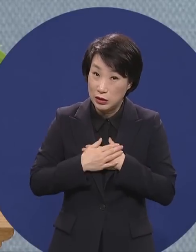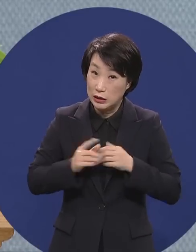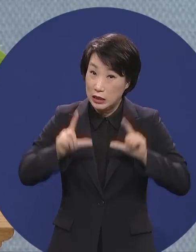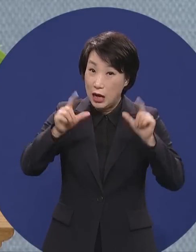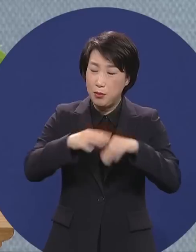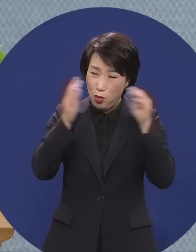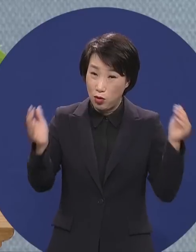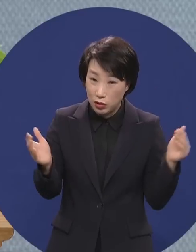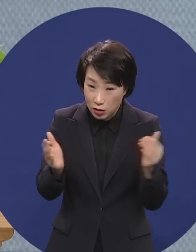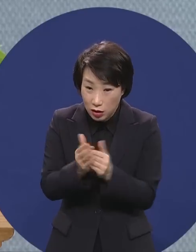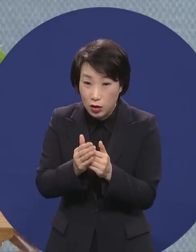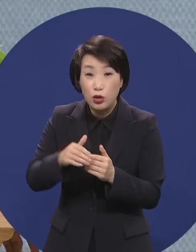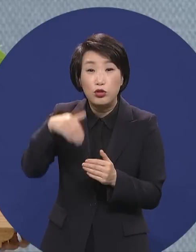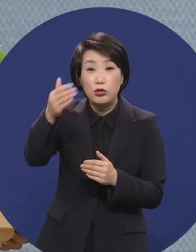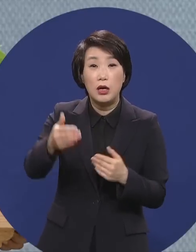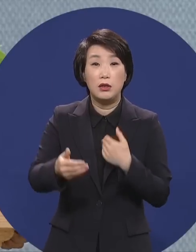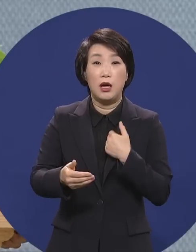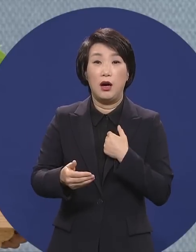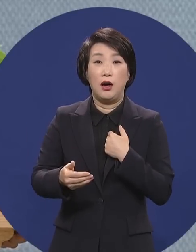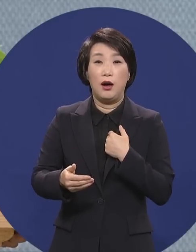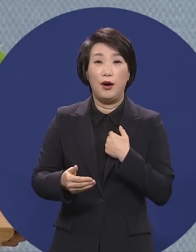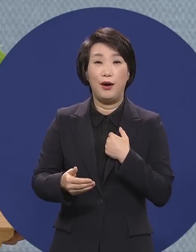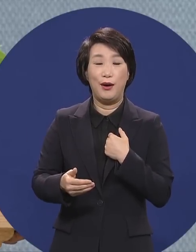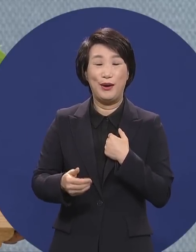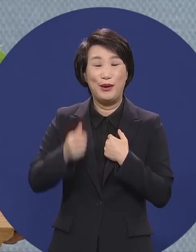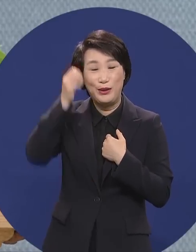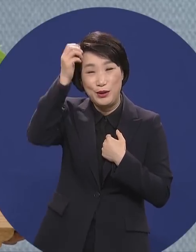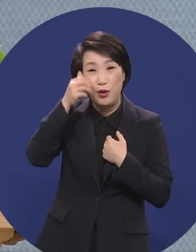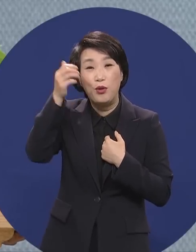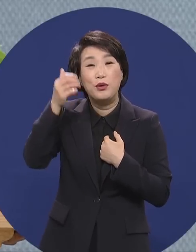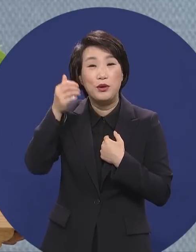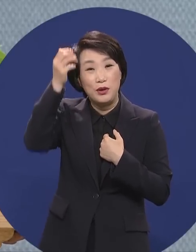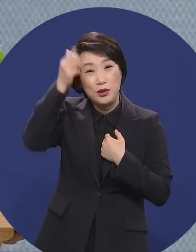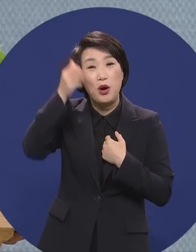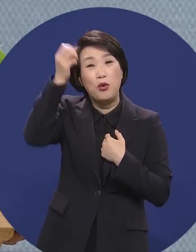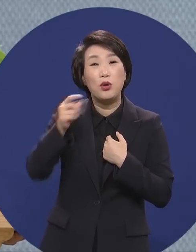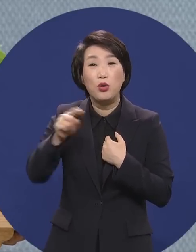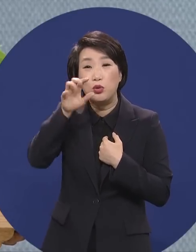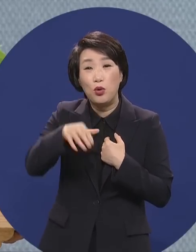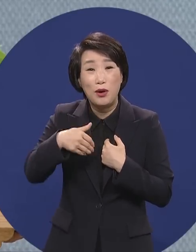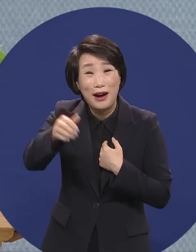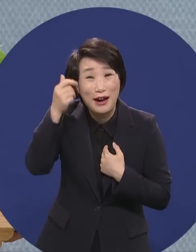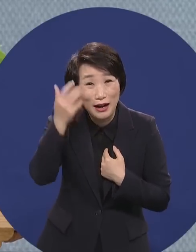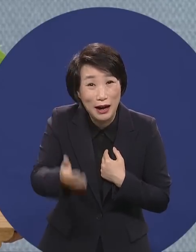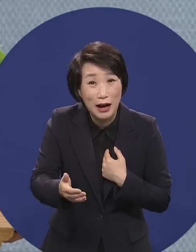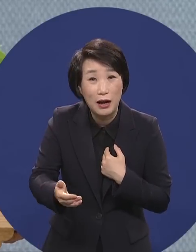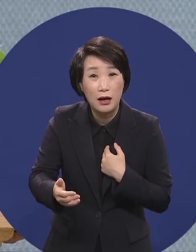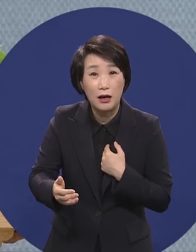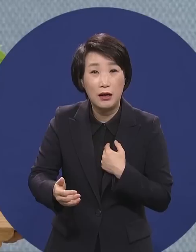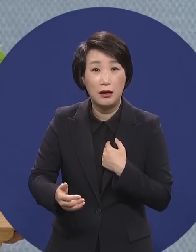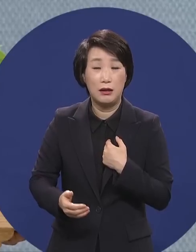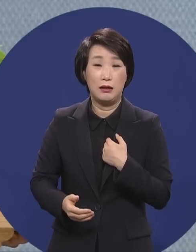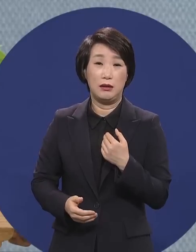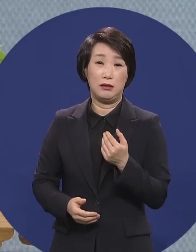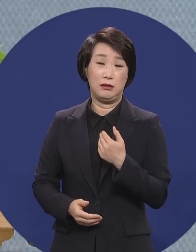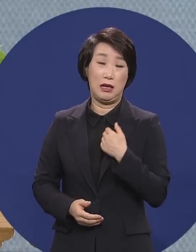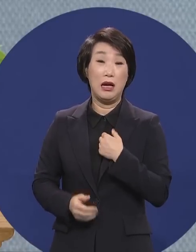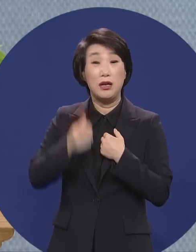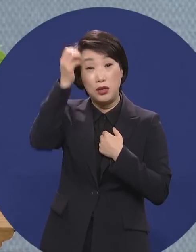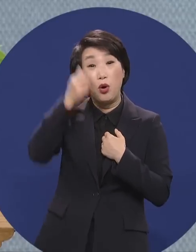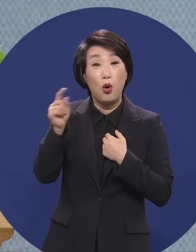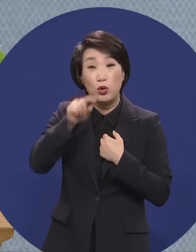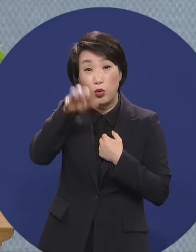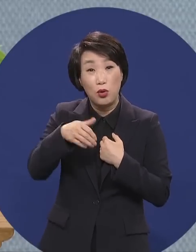날을 다 사용한 다음 당신의 영혼은 어디 가 있을 것입니까? 어디가